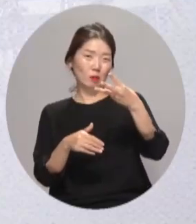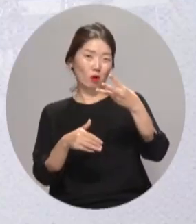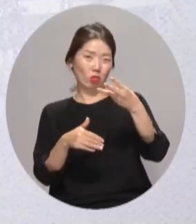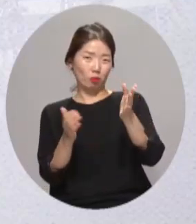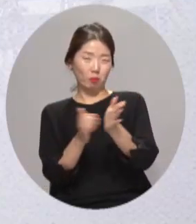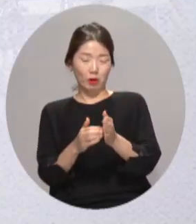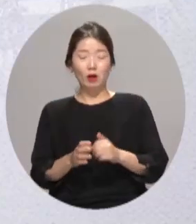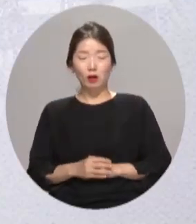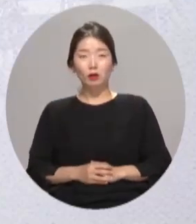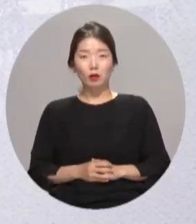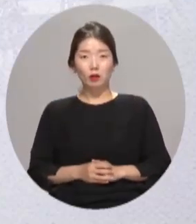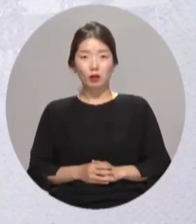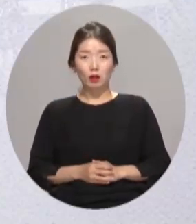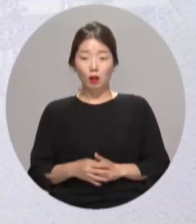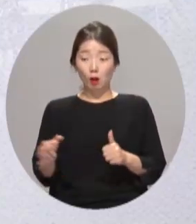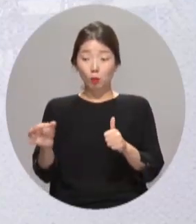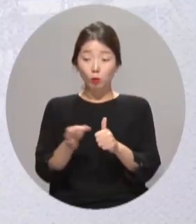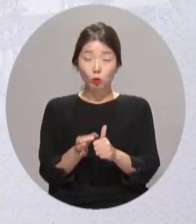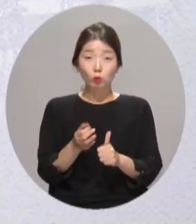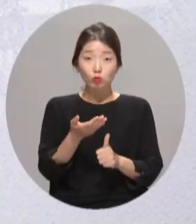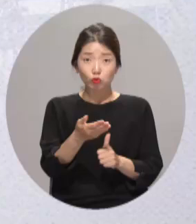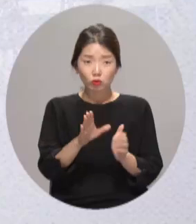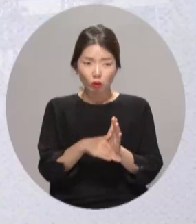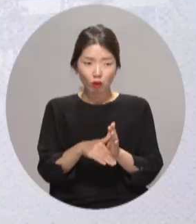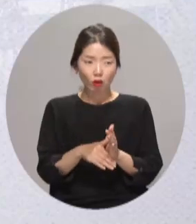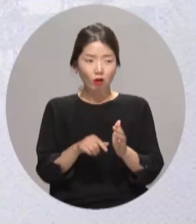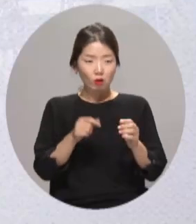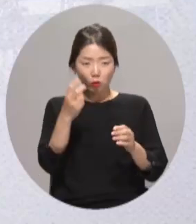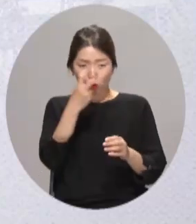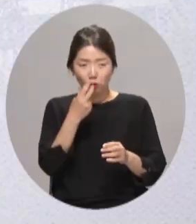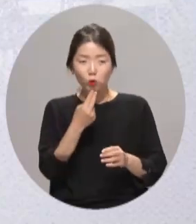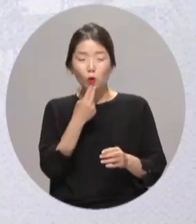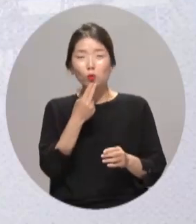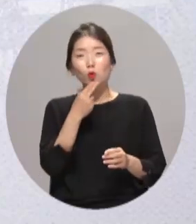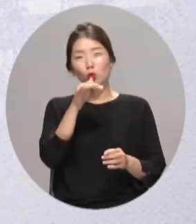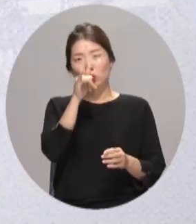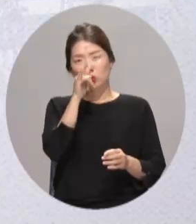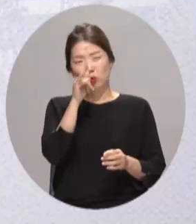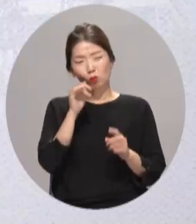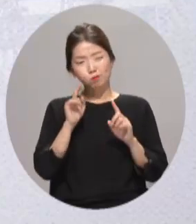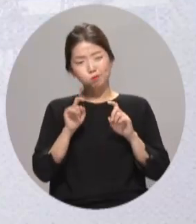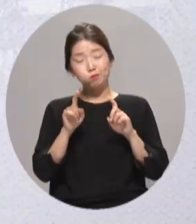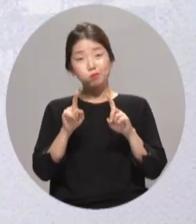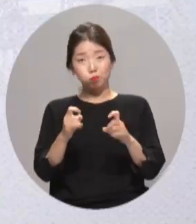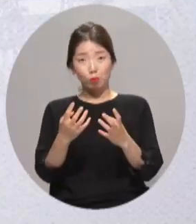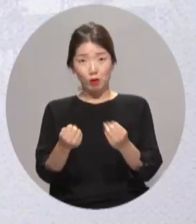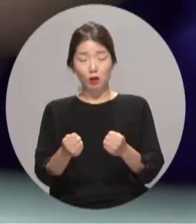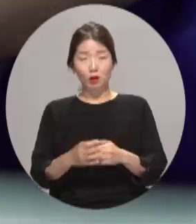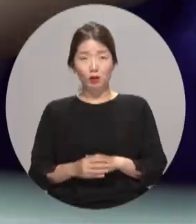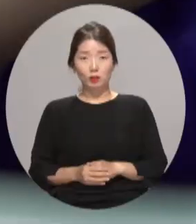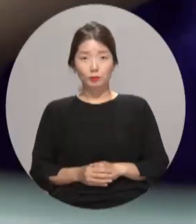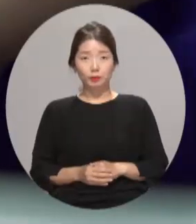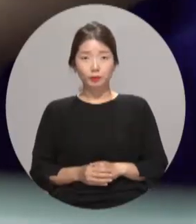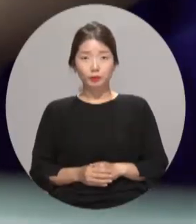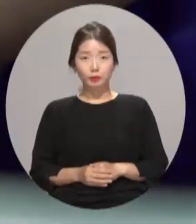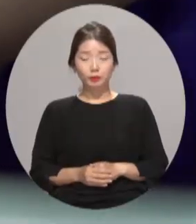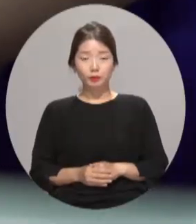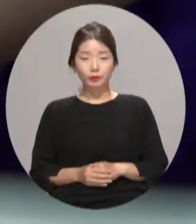전부. 보조금을 주고도 점검을 아예 진행하지 않은 해도 있어 의구심이 커집니다.